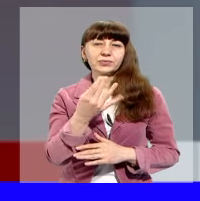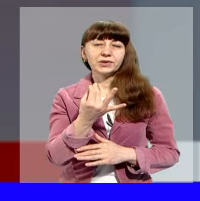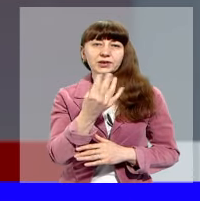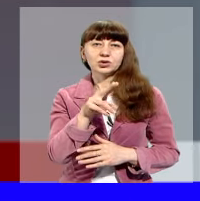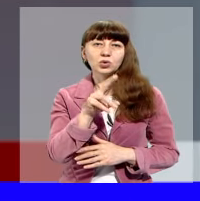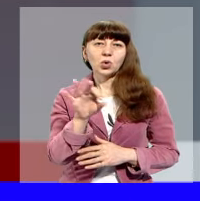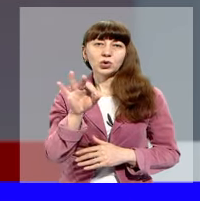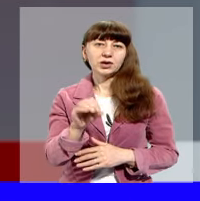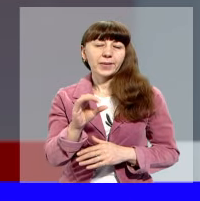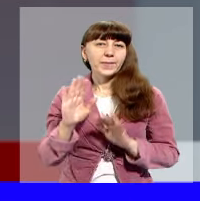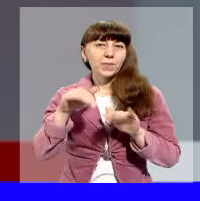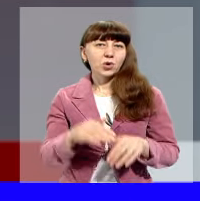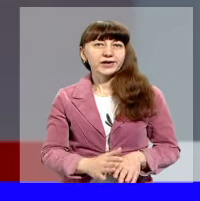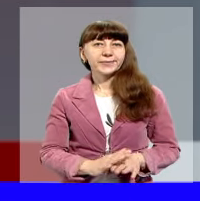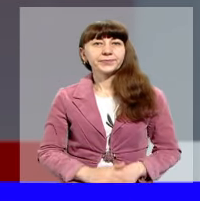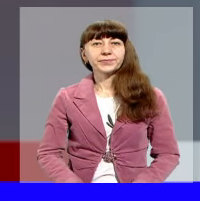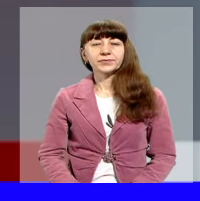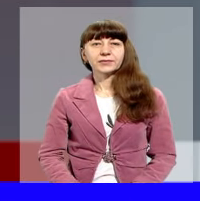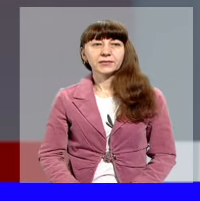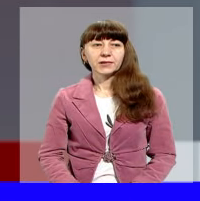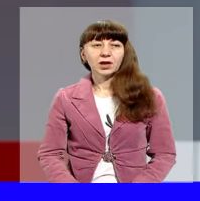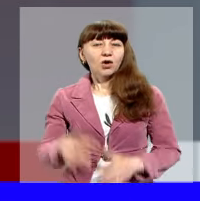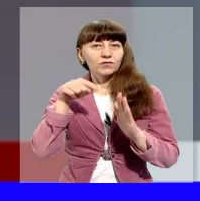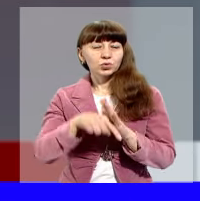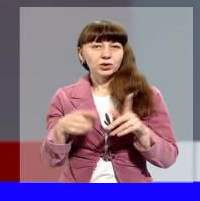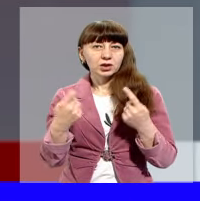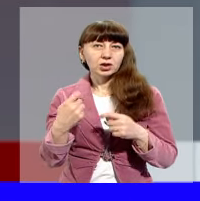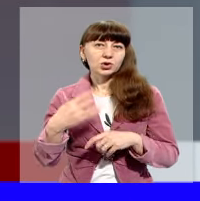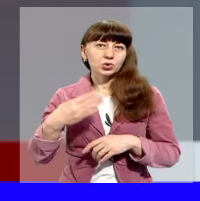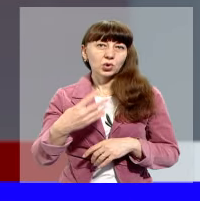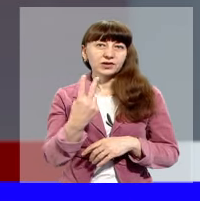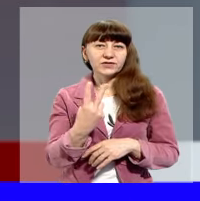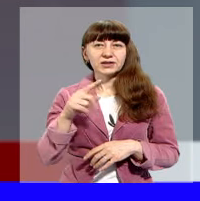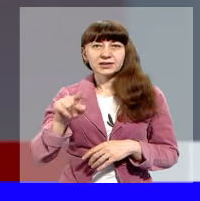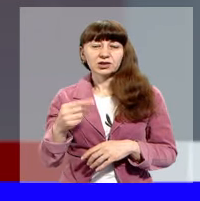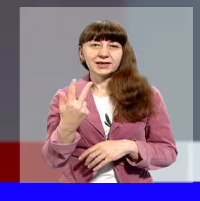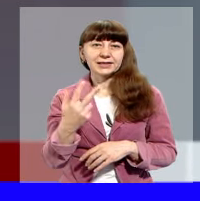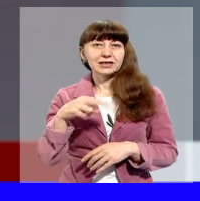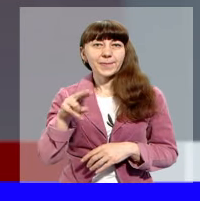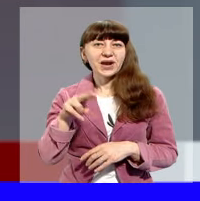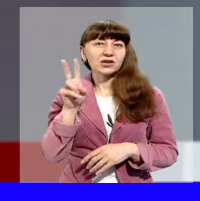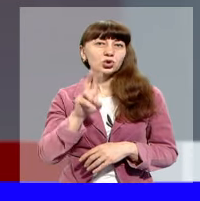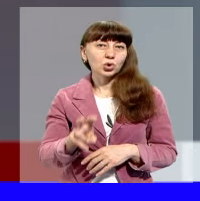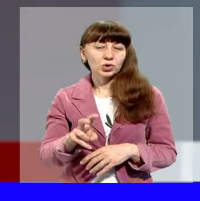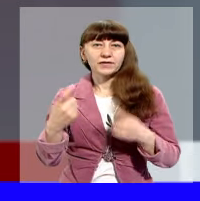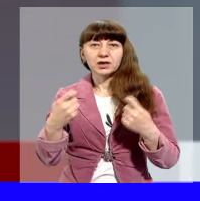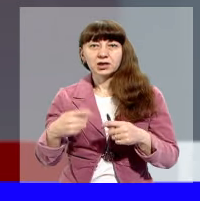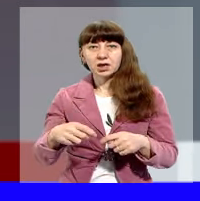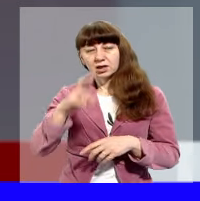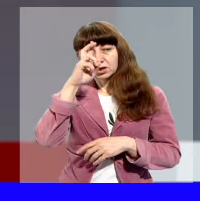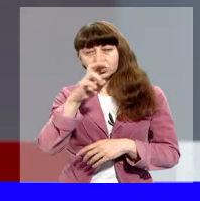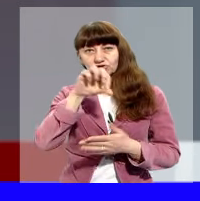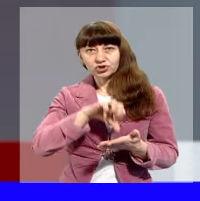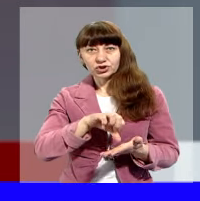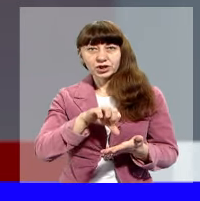сауда 42,3 миллиард долларға жетті. Ал ұйымға мүше мемлекеттердің әлем елдерімен саудасы 1,3 триллион доллар. Бұл